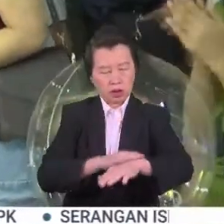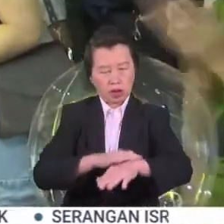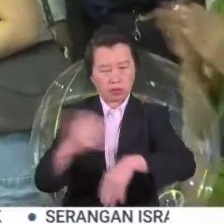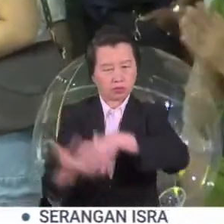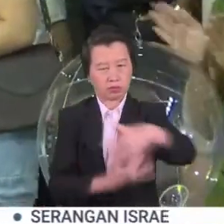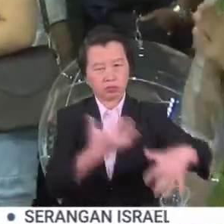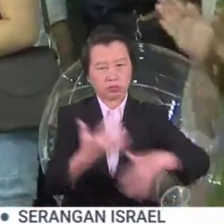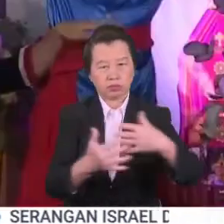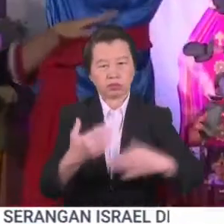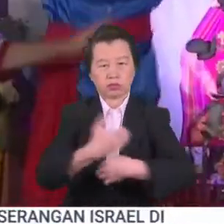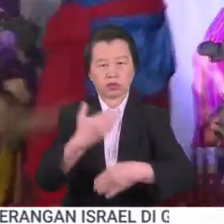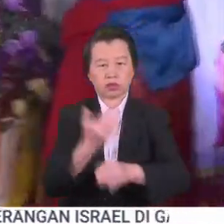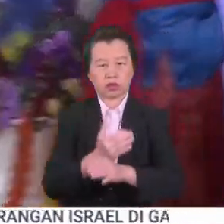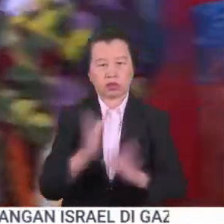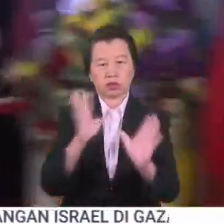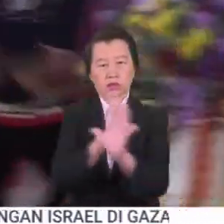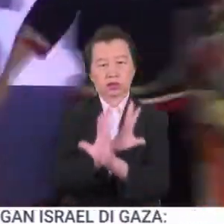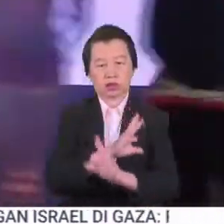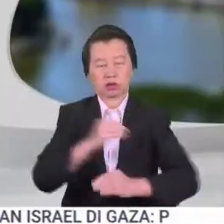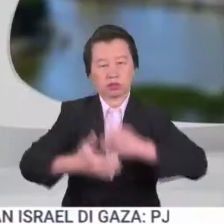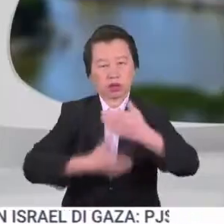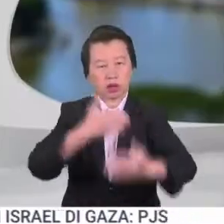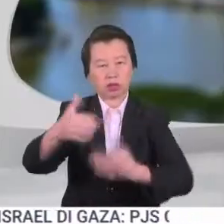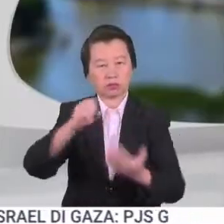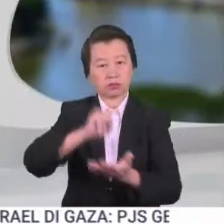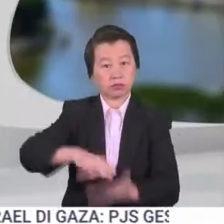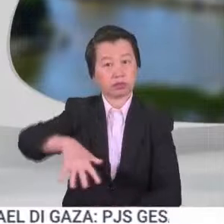seterusnya membentuk Sarawak Maju Makmur